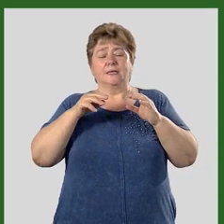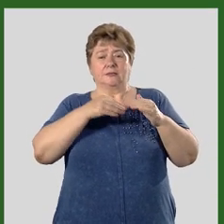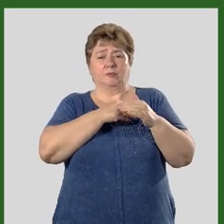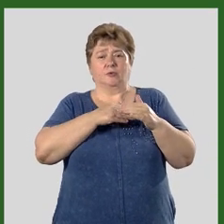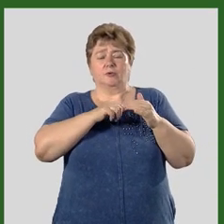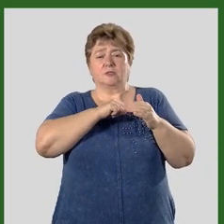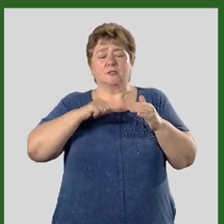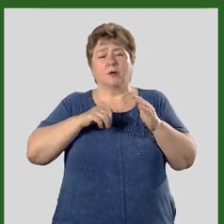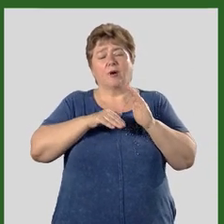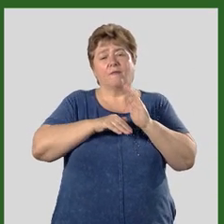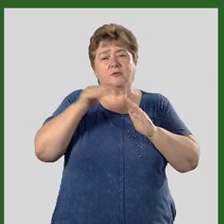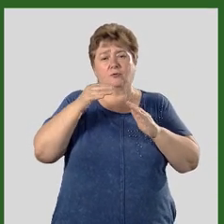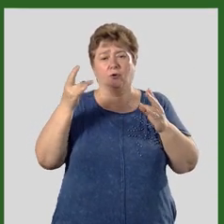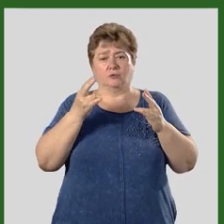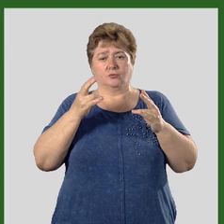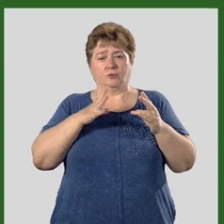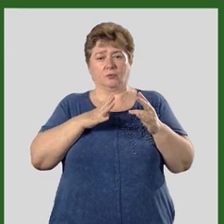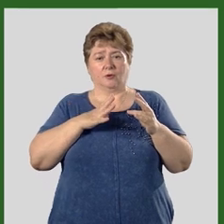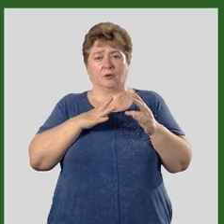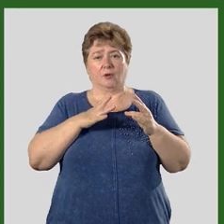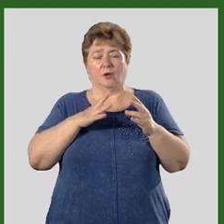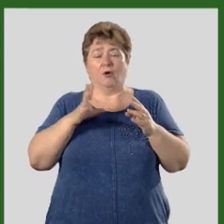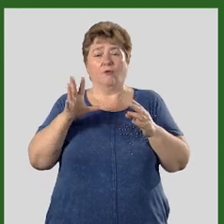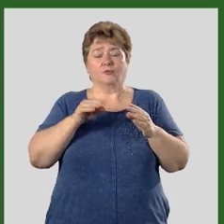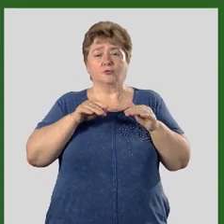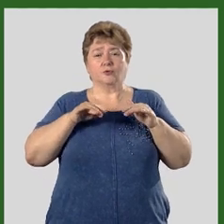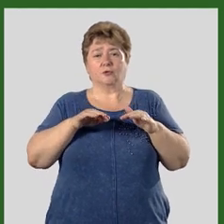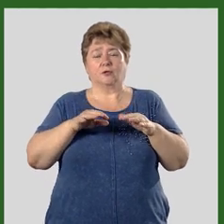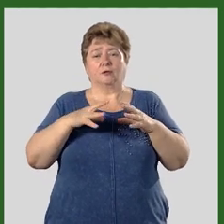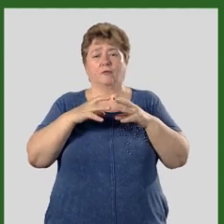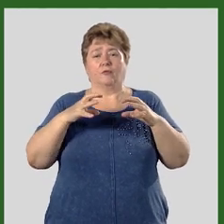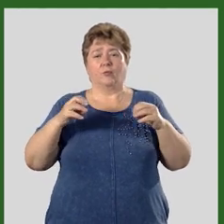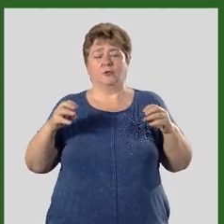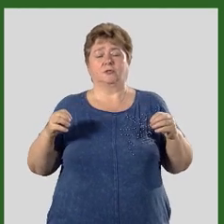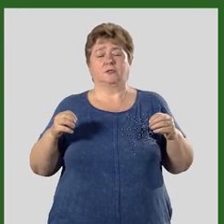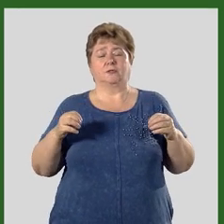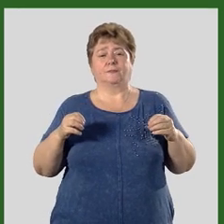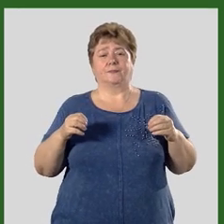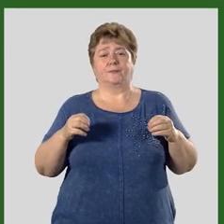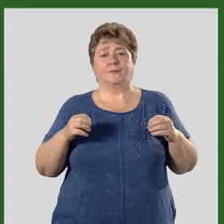должна быть самой высокой. Все дело в облачности.